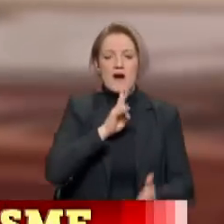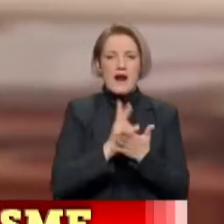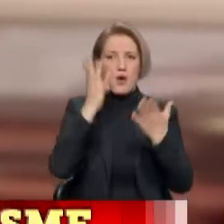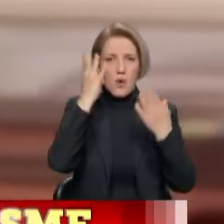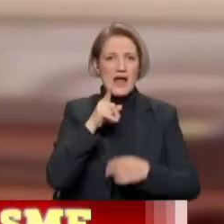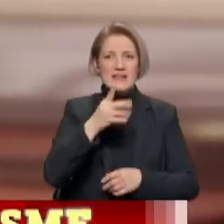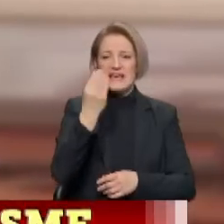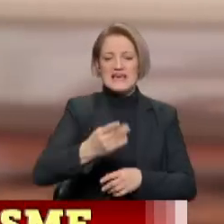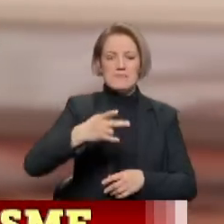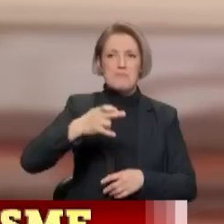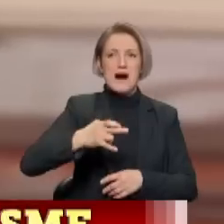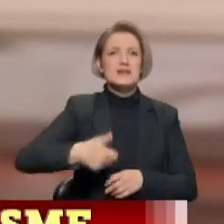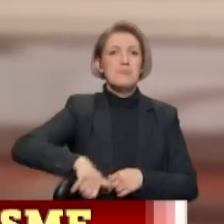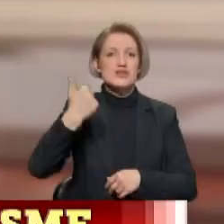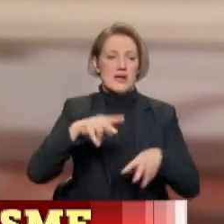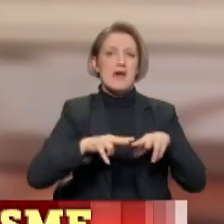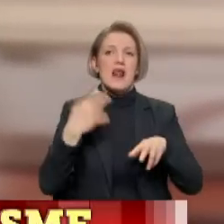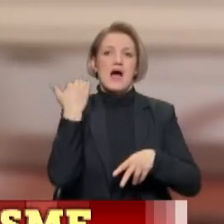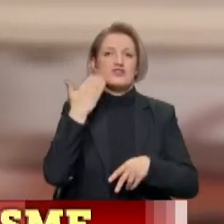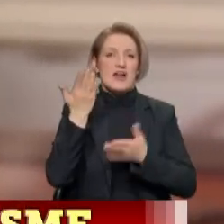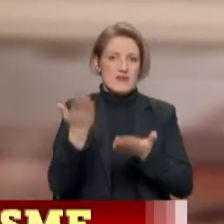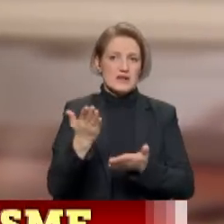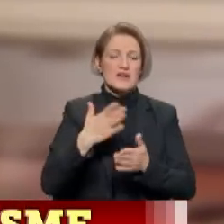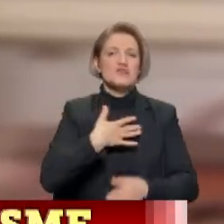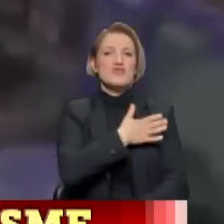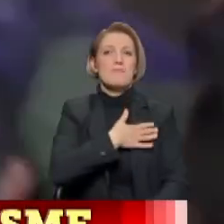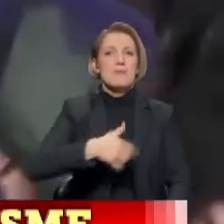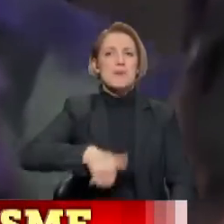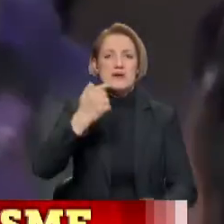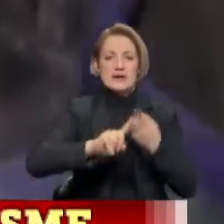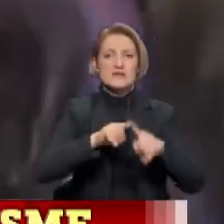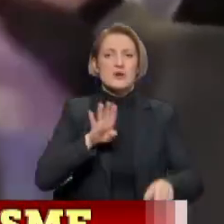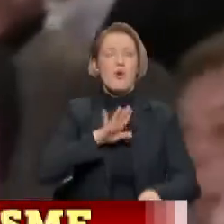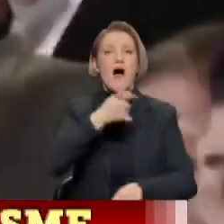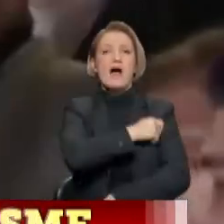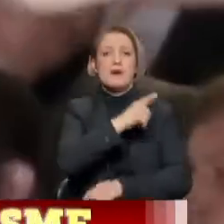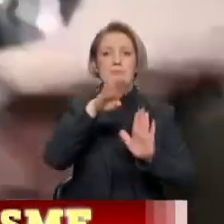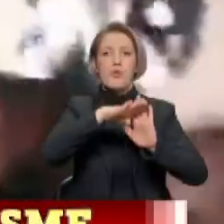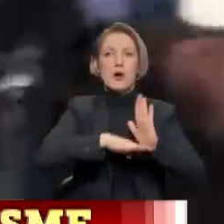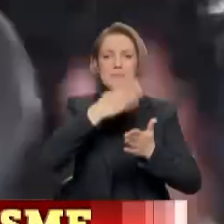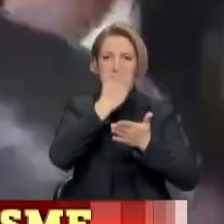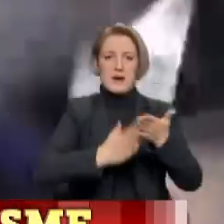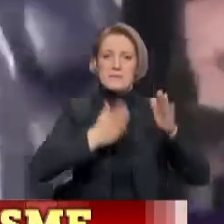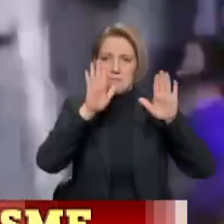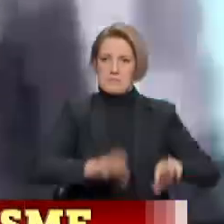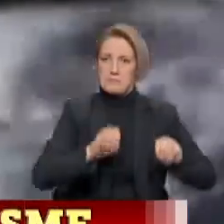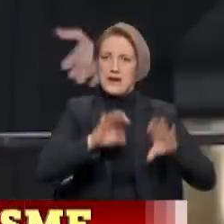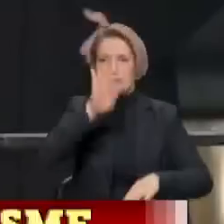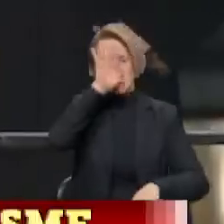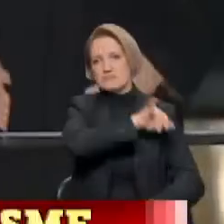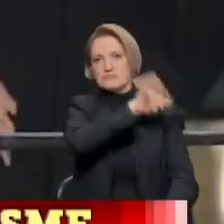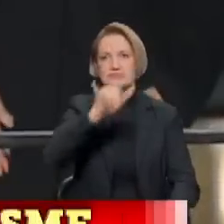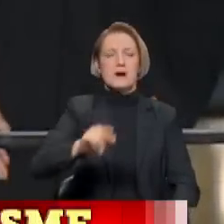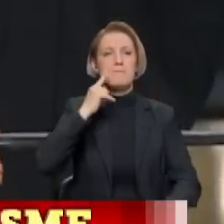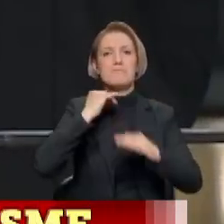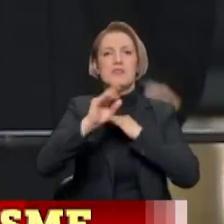öğrendiğinde yanında İYİ Parti lideri Meral Akşener vardı. CHP lideri Kemal Kılıçdaroğlu da Almanya'daki programını yarıda kesip İstanbul'a geldi.